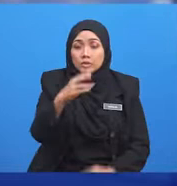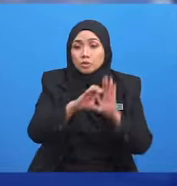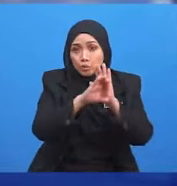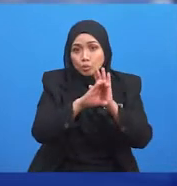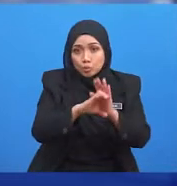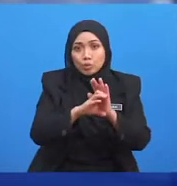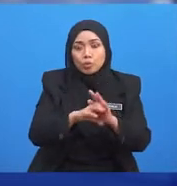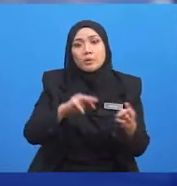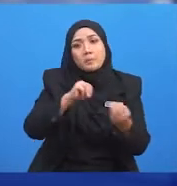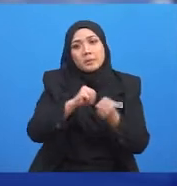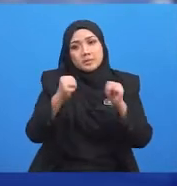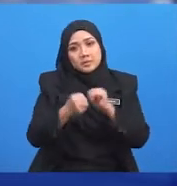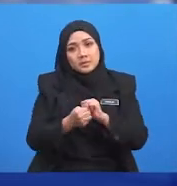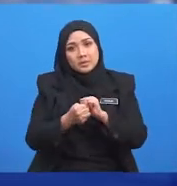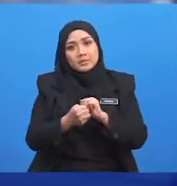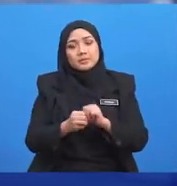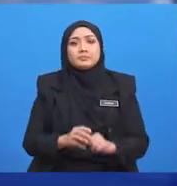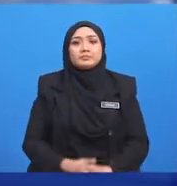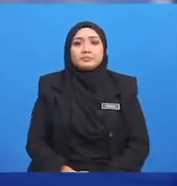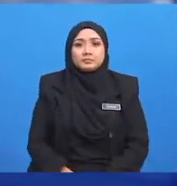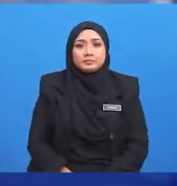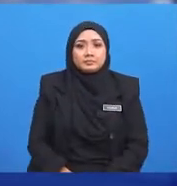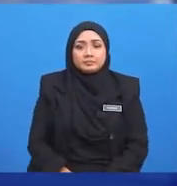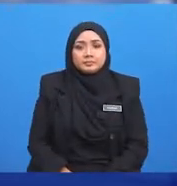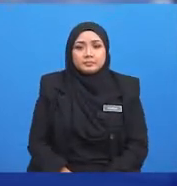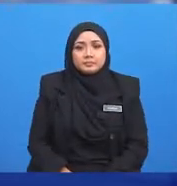penyataan masalah di slide seterusnya.